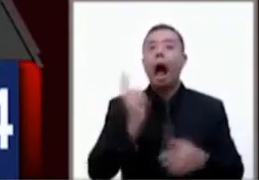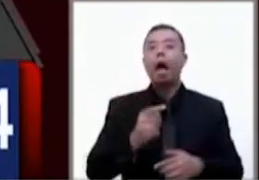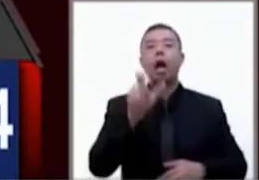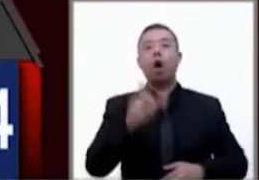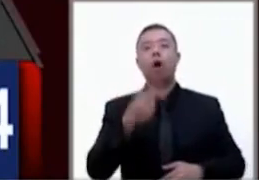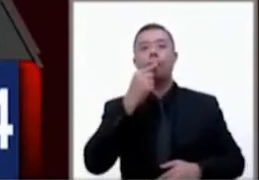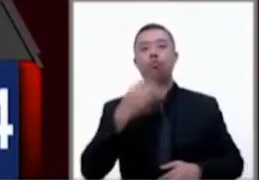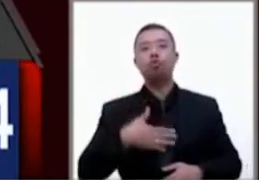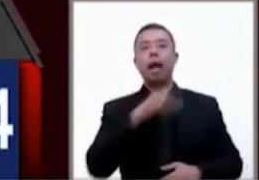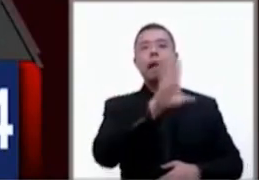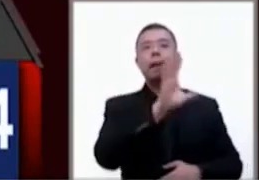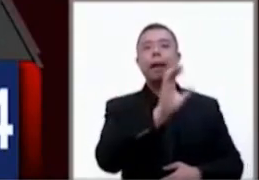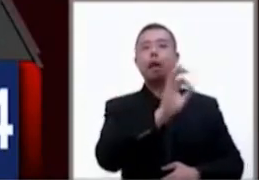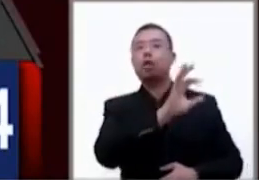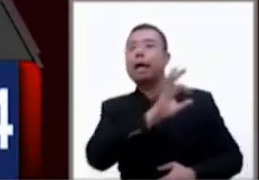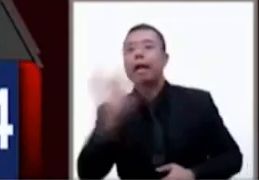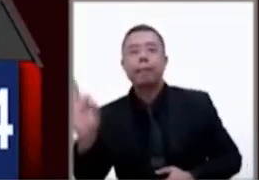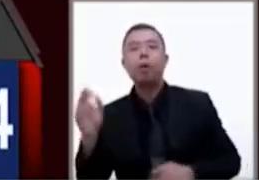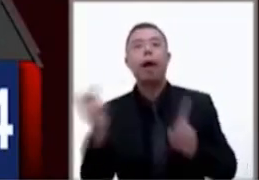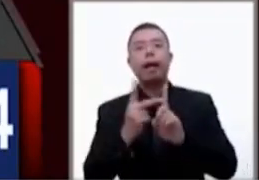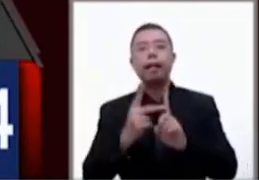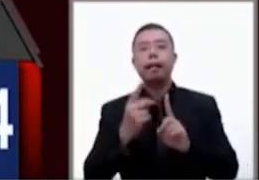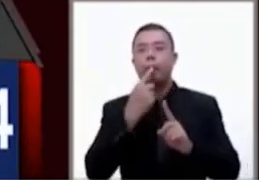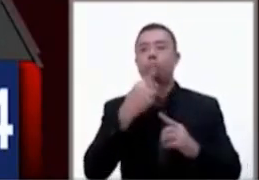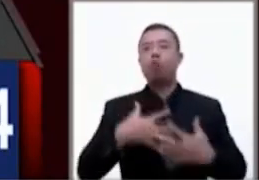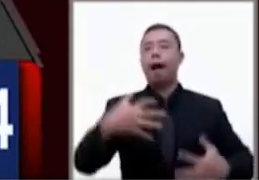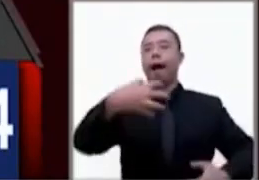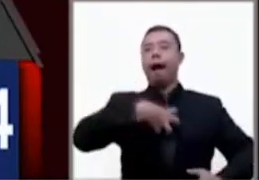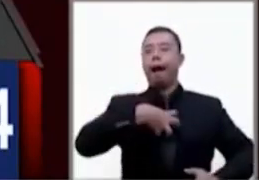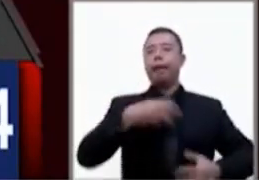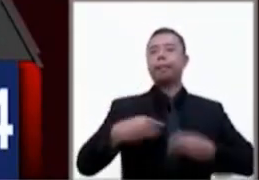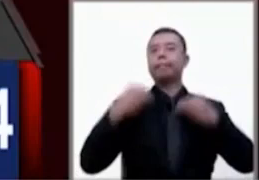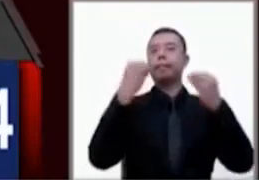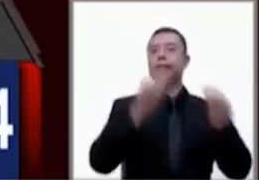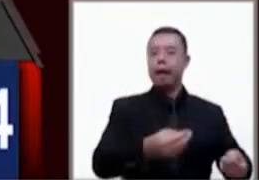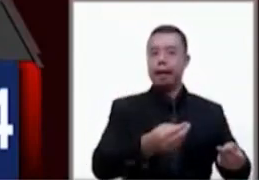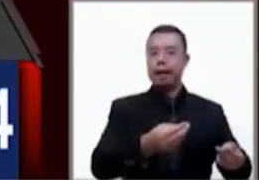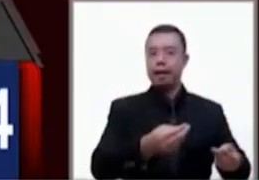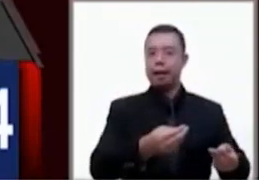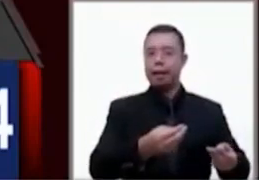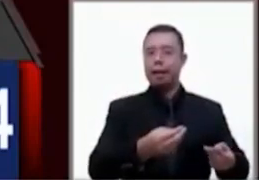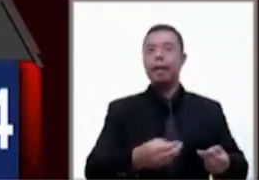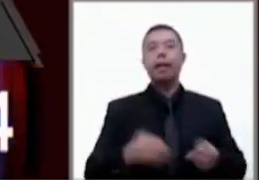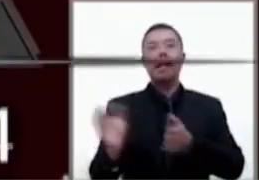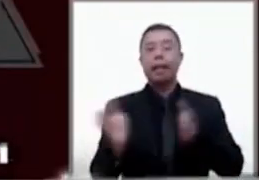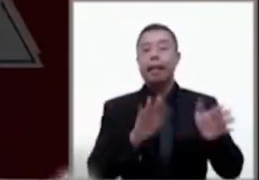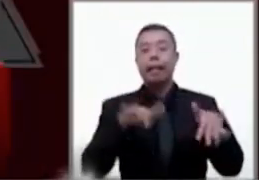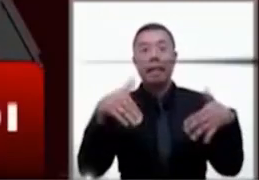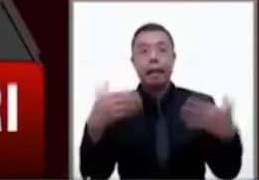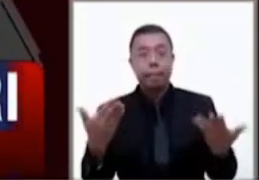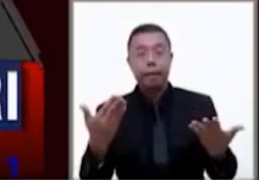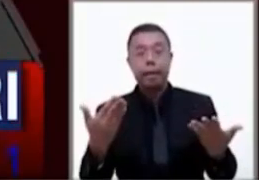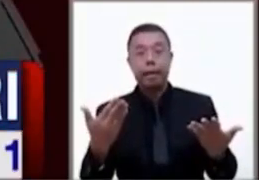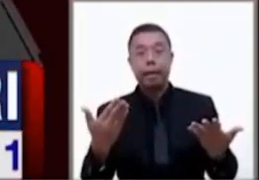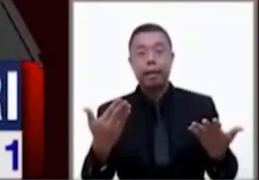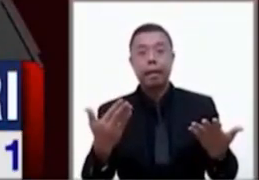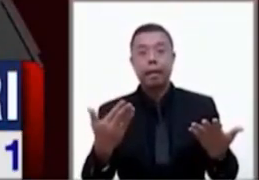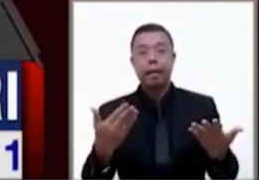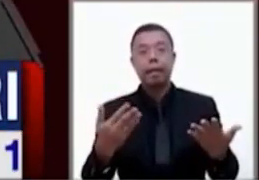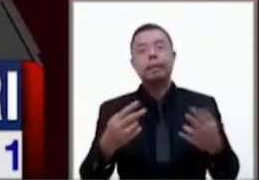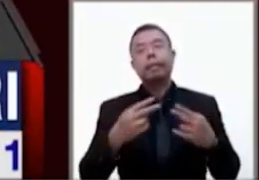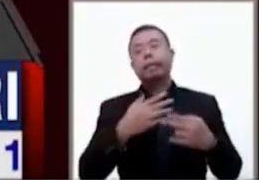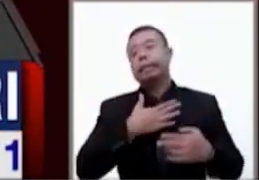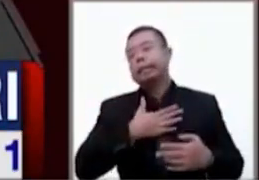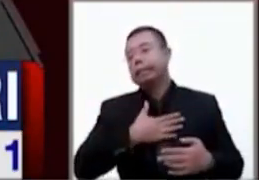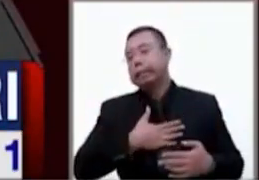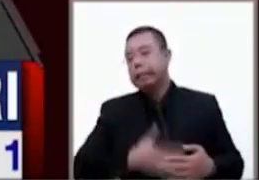tanah 500 ribu hektar sebagai kekuasaan yang diberikan negara kepadanya. Di sisi yang lain, kita sangat